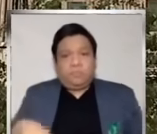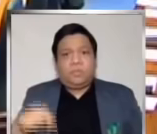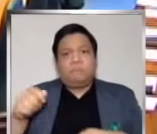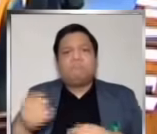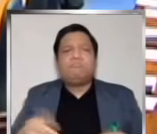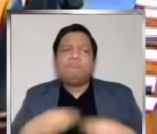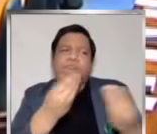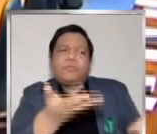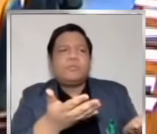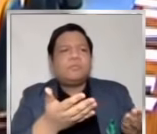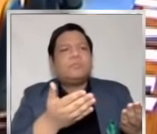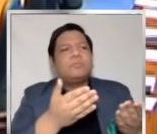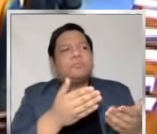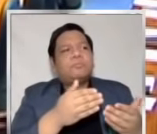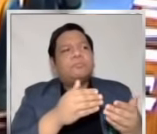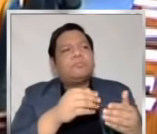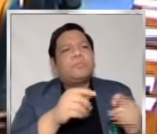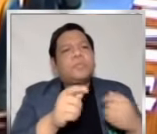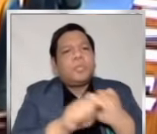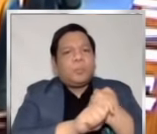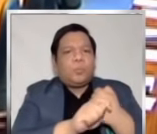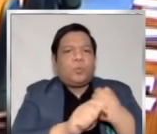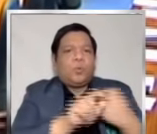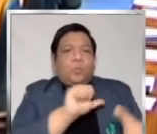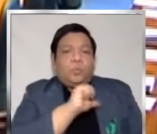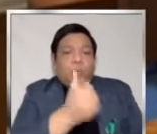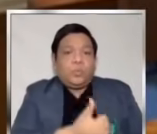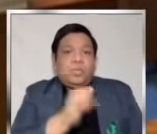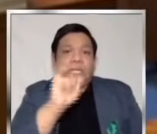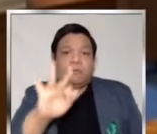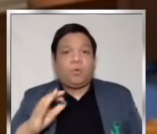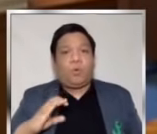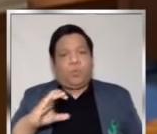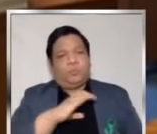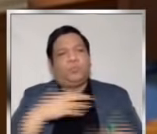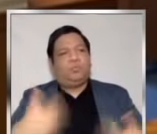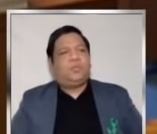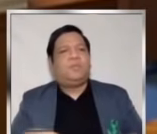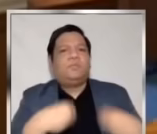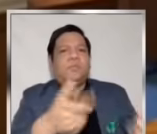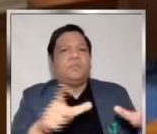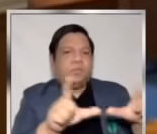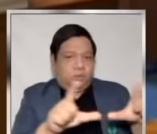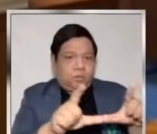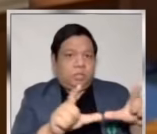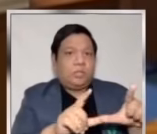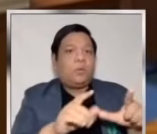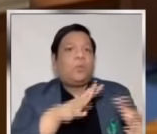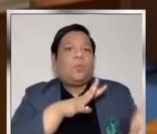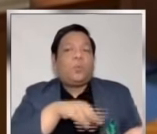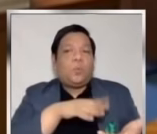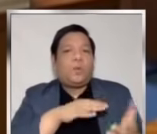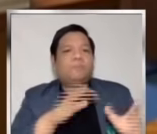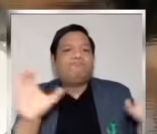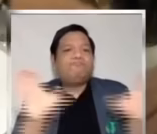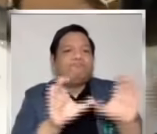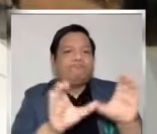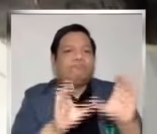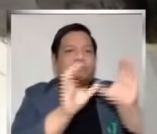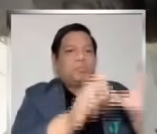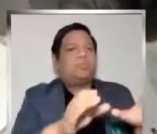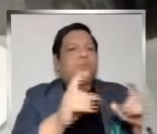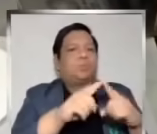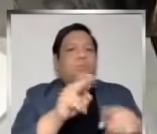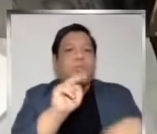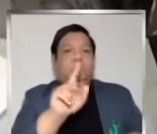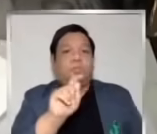Authority kapag nagbigay na ang Kongreso ng prangkisa at hinihintay na lang ang approval ng Certificate of Public Convenience sa NTC. Dagdag